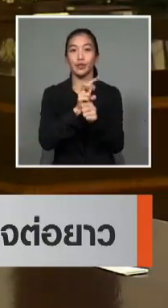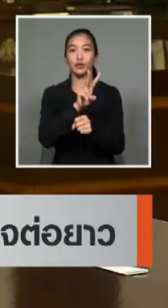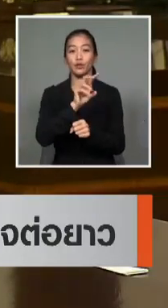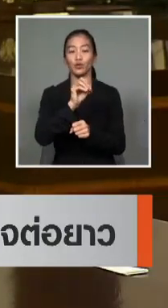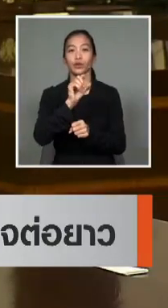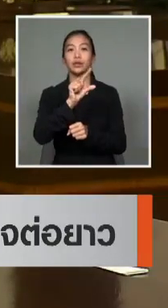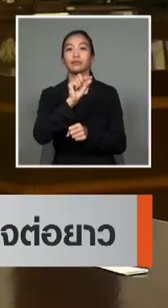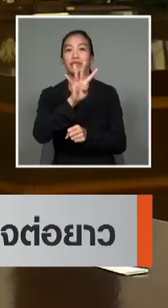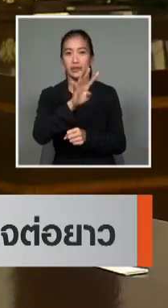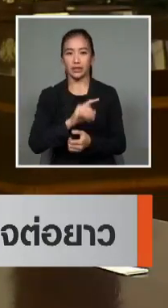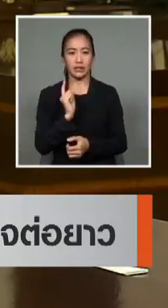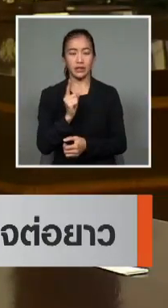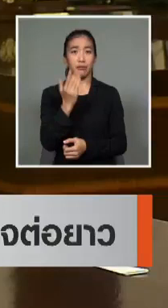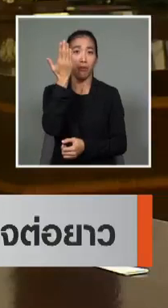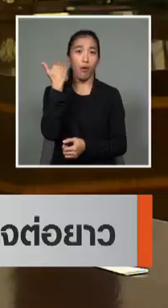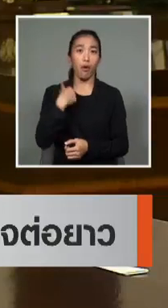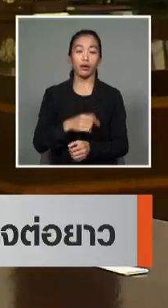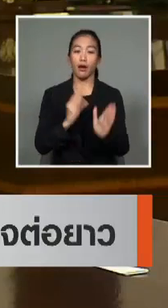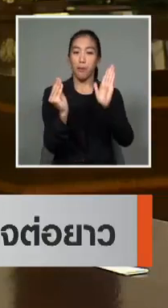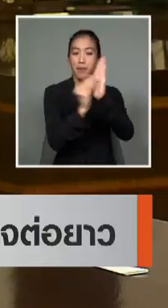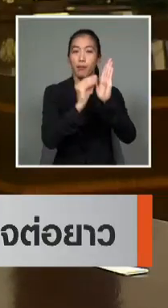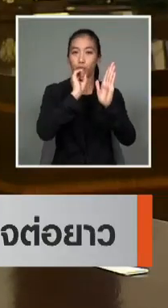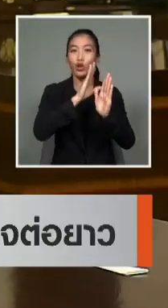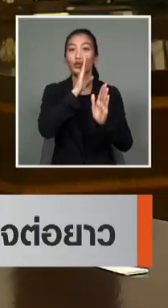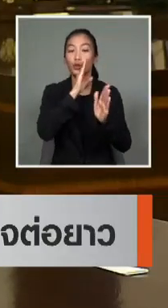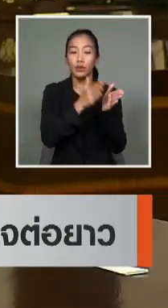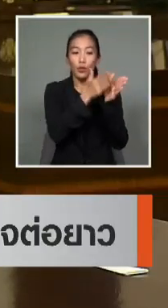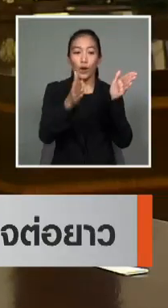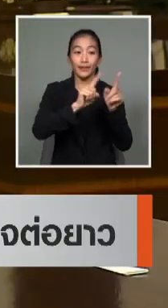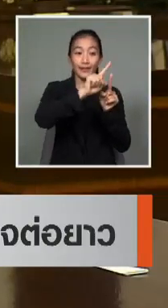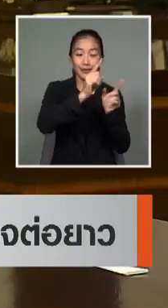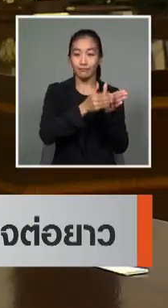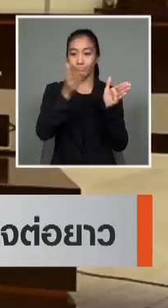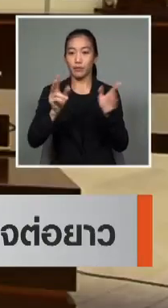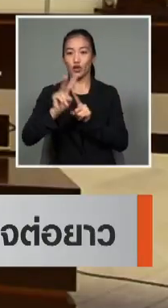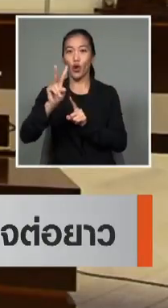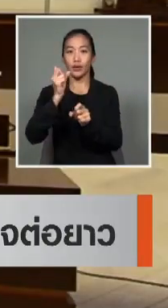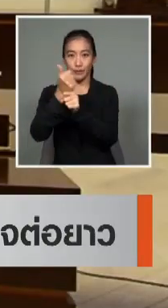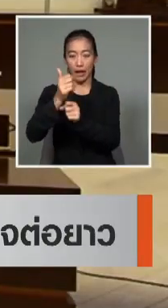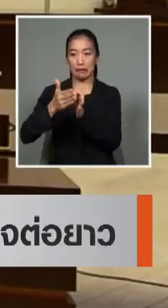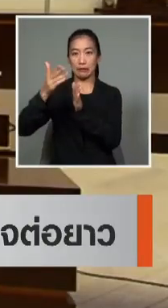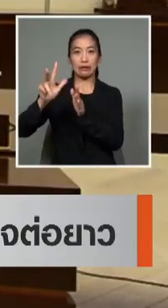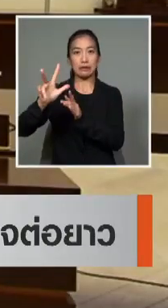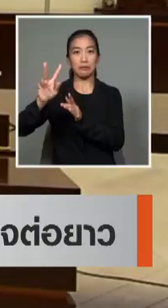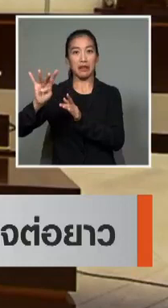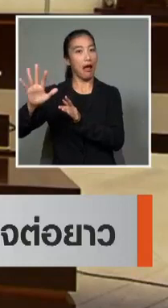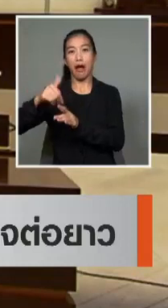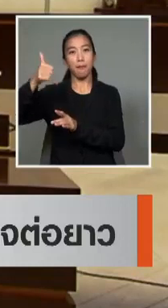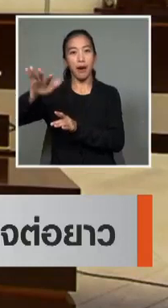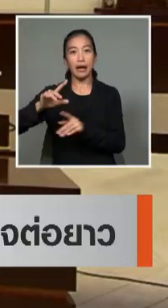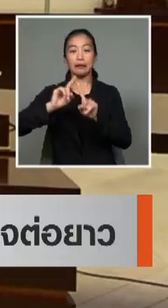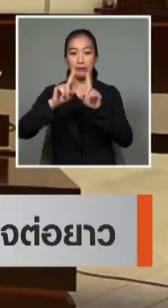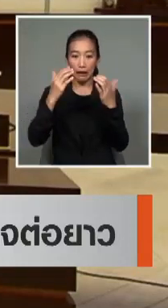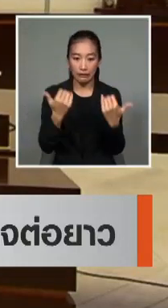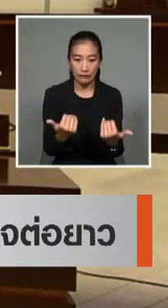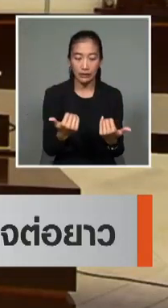าธิบดีนั้นเป็นได้แค่2วาระเท่านั้นก่อนหน้านี้นะคะปูตินเป็นมาแล้ว2รอบค่ะในช่วงปี2000นะคะถึง2008ต